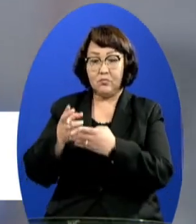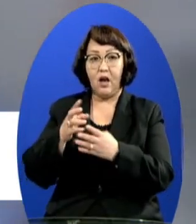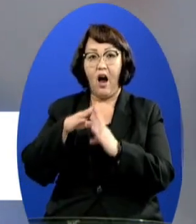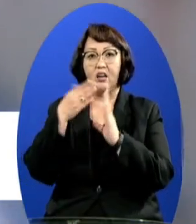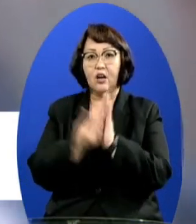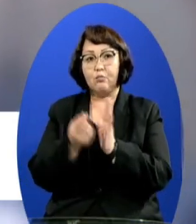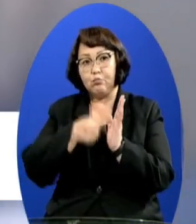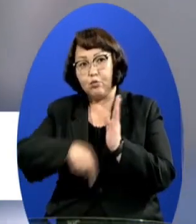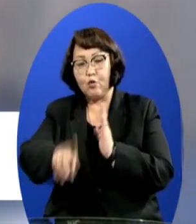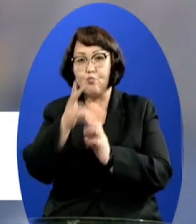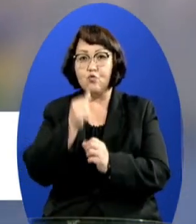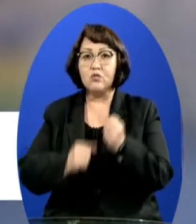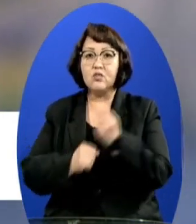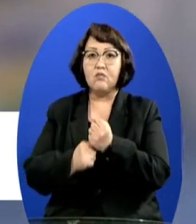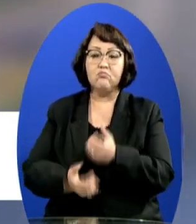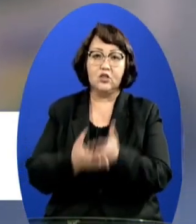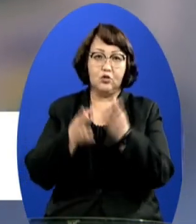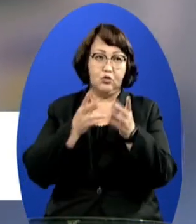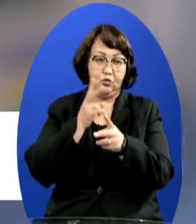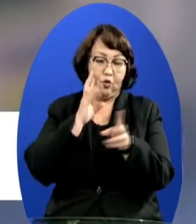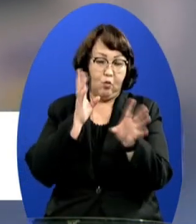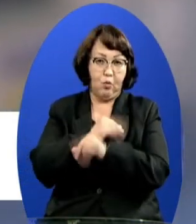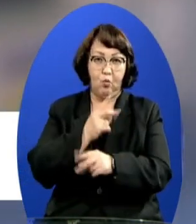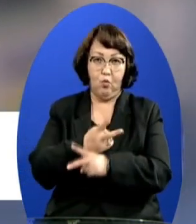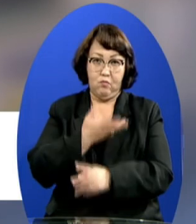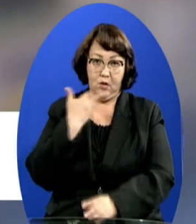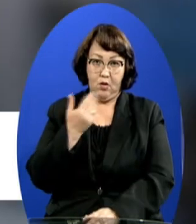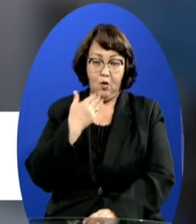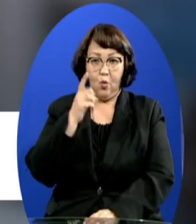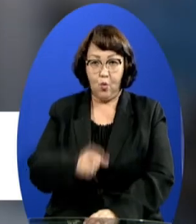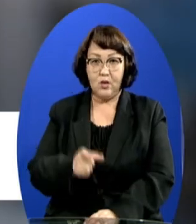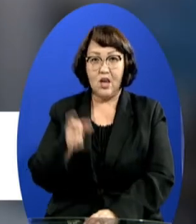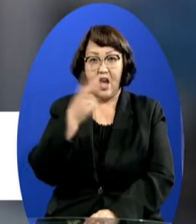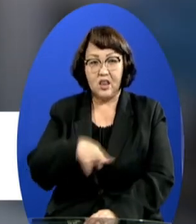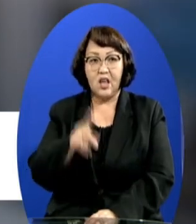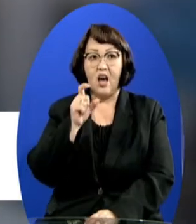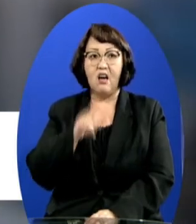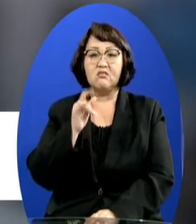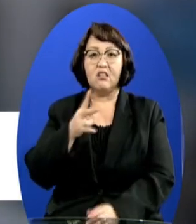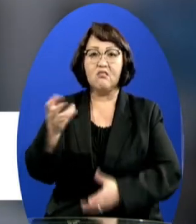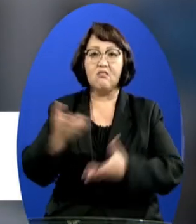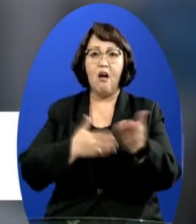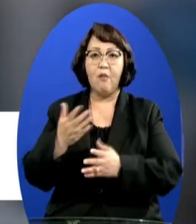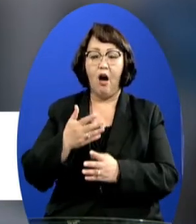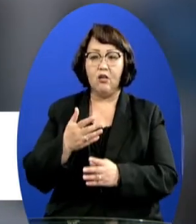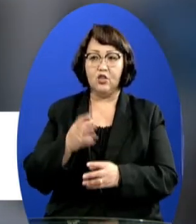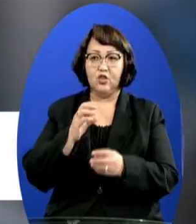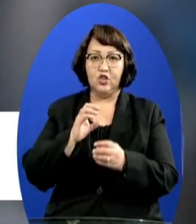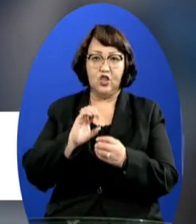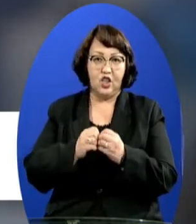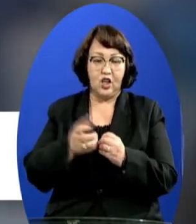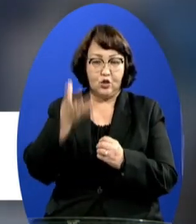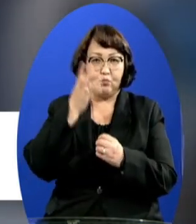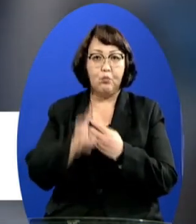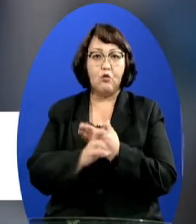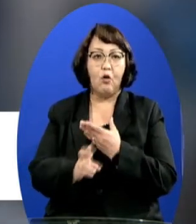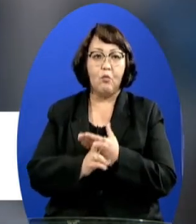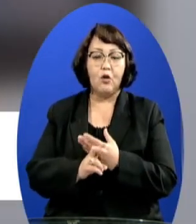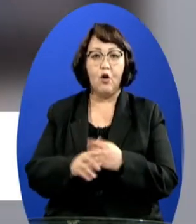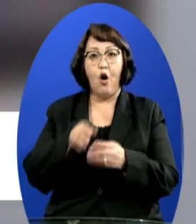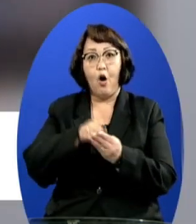дэмжлэг үзүүлэх зохицуулалт хууланд байдаггүй. Учир нь хүний эд эрхтний 8-аас сэргийлж байна. Гэхдээ цаашдаа донорын ар гэрт оршуулгын зардалтан